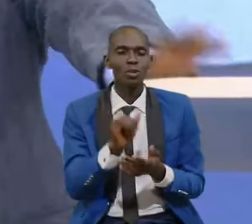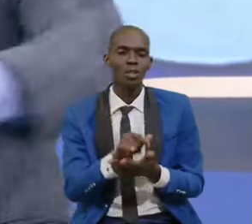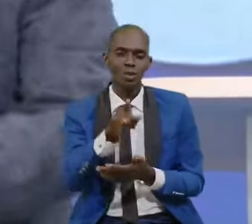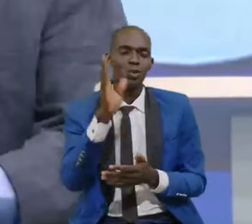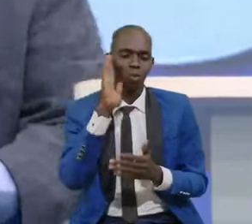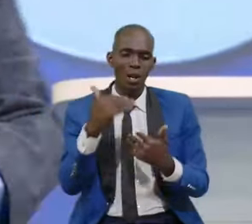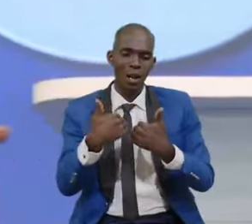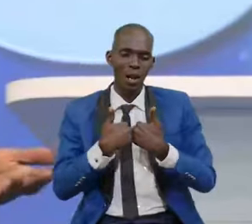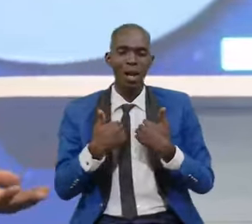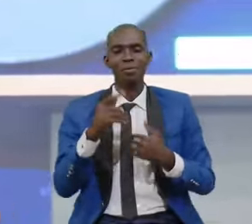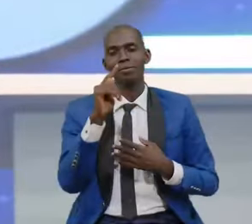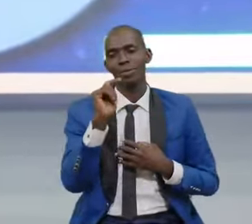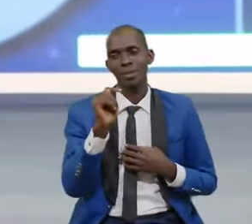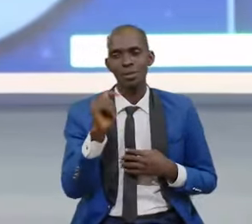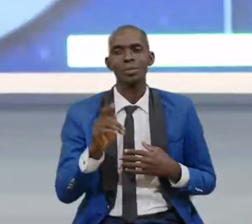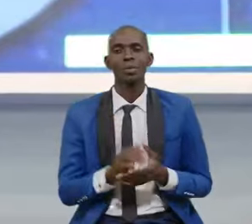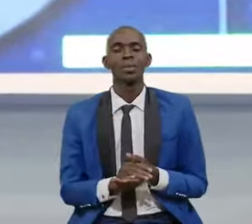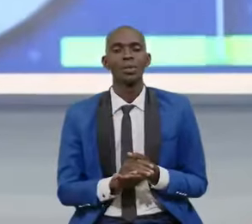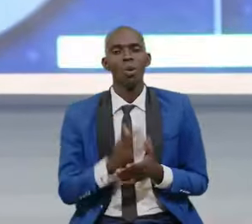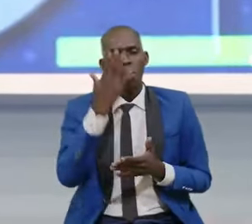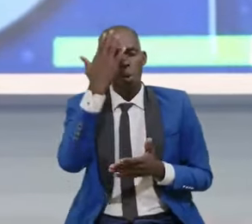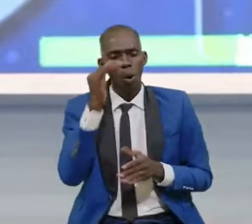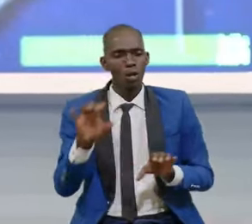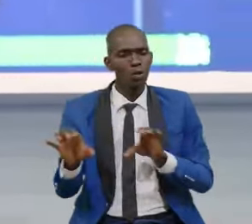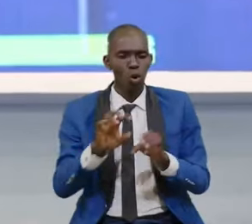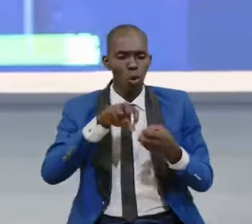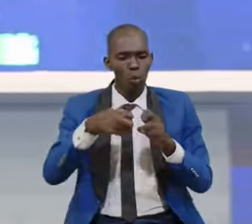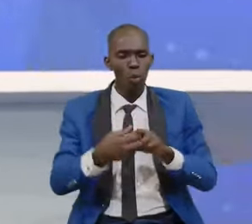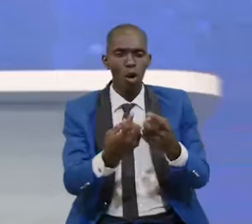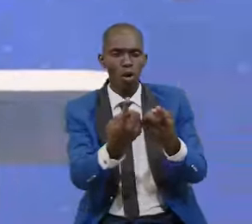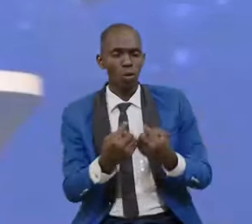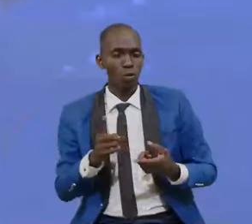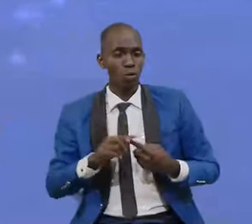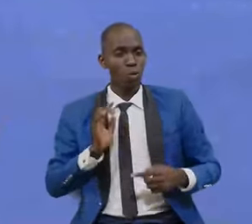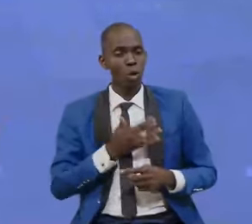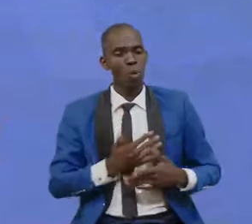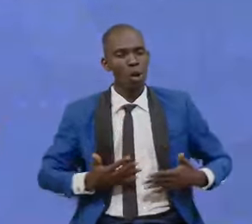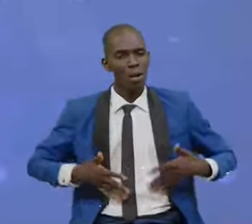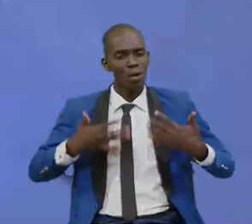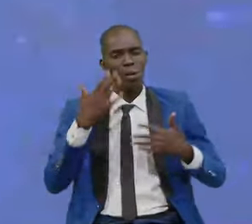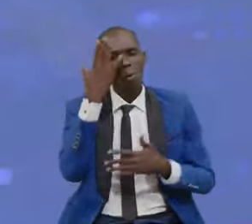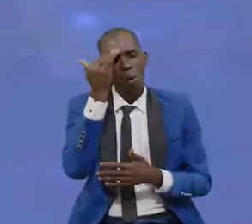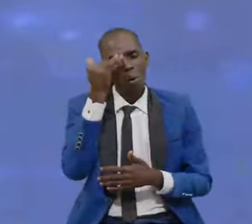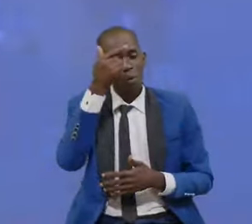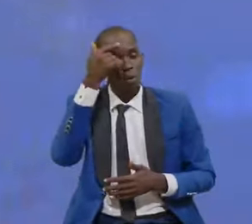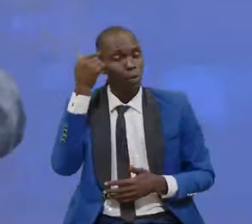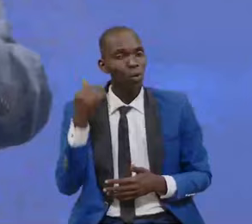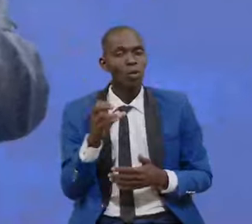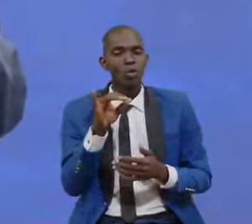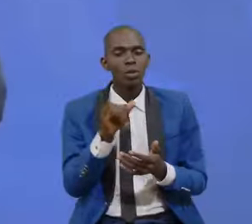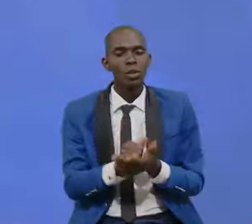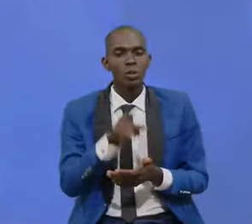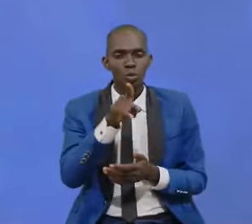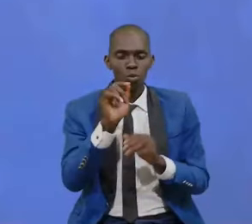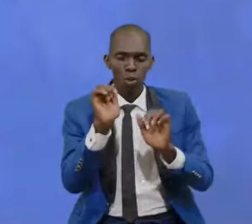témoignage. Pourquoi est-ce que les problèmes viennent dans nos vies? Les problèmes viennent pour que tu